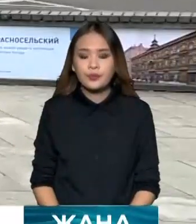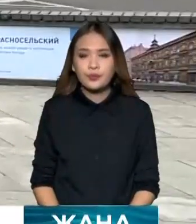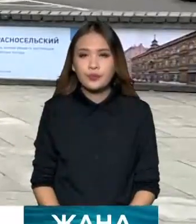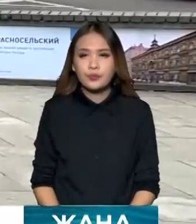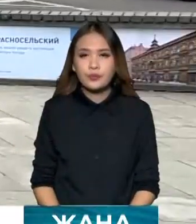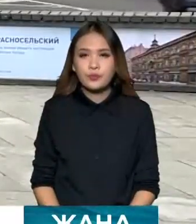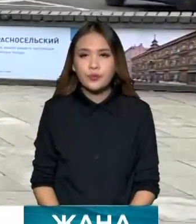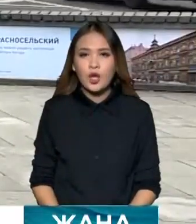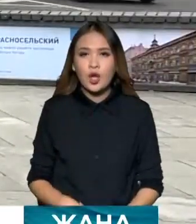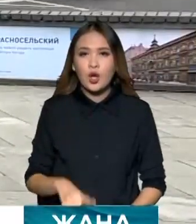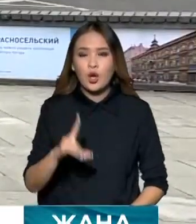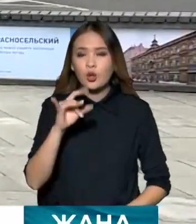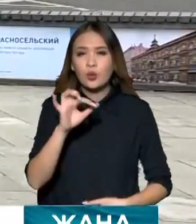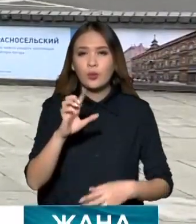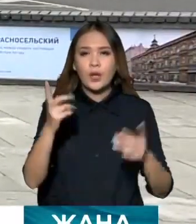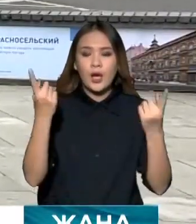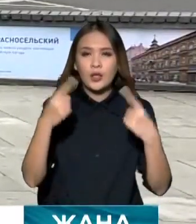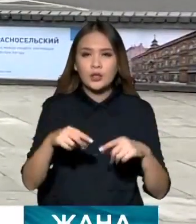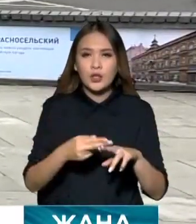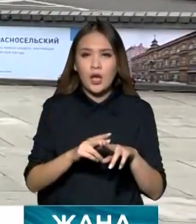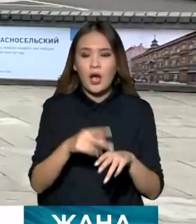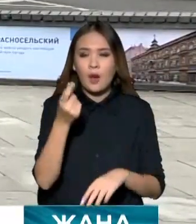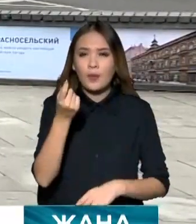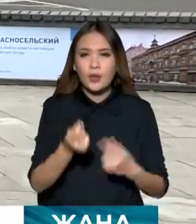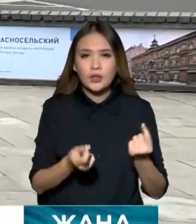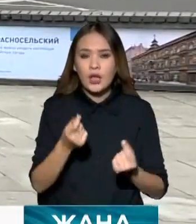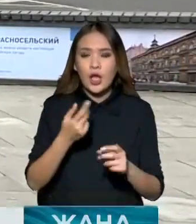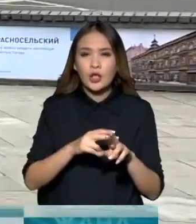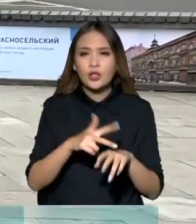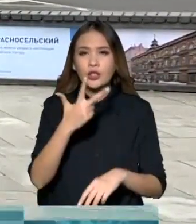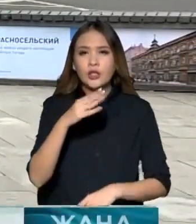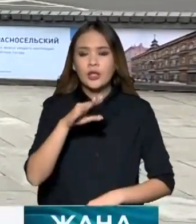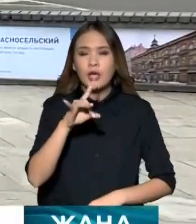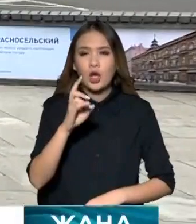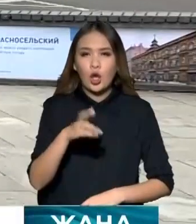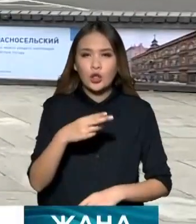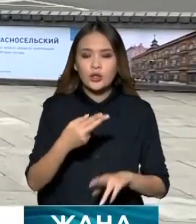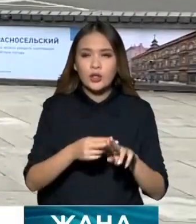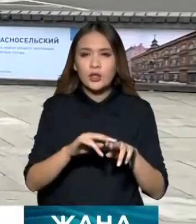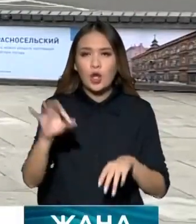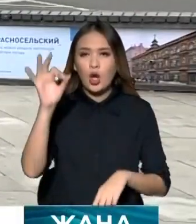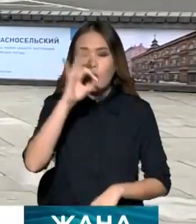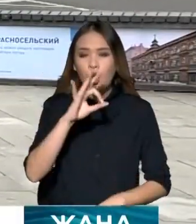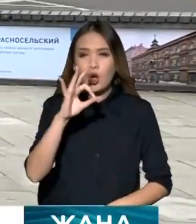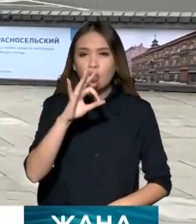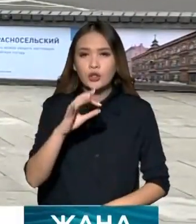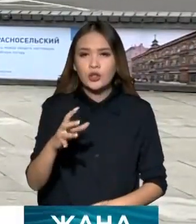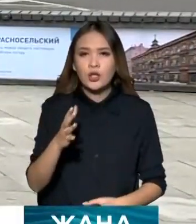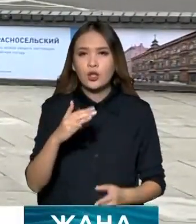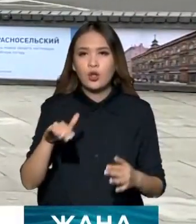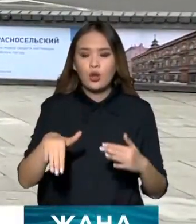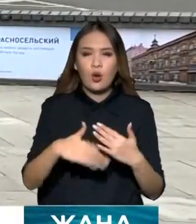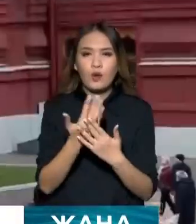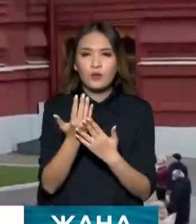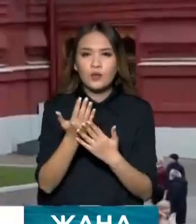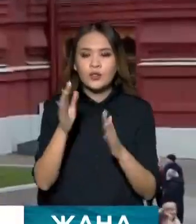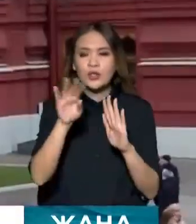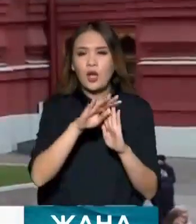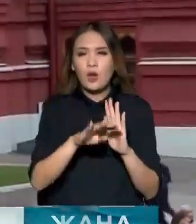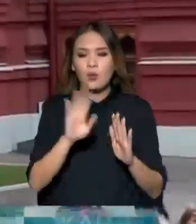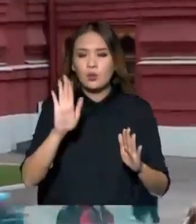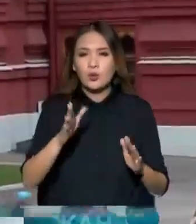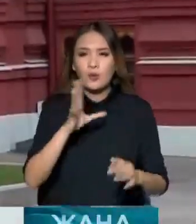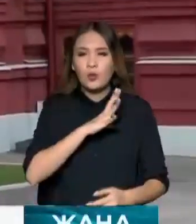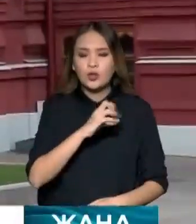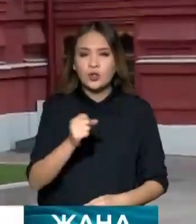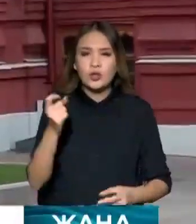Мәлімдемеден соң рубль құлдырап, акциялар арзандады. Келген шығын 1 триллион рубль. Сарапшылар ресейліктерді жаңа дағдарыс күтіп тұрғанын айтады. Сарапшылар